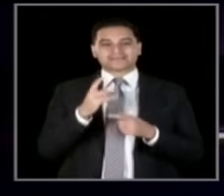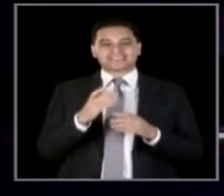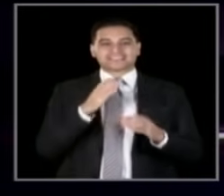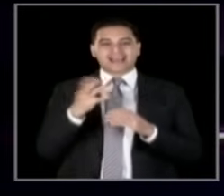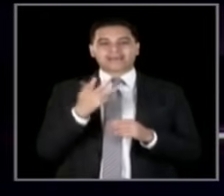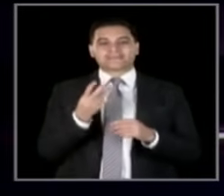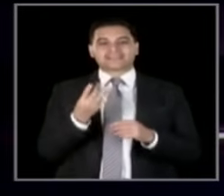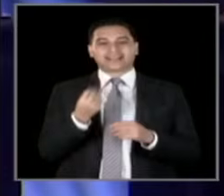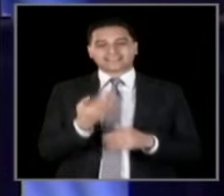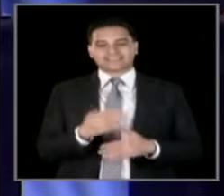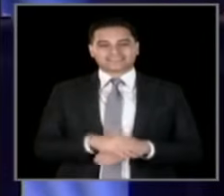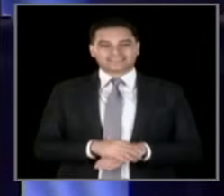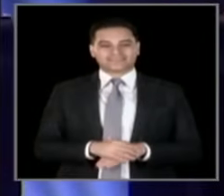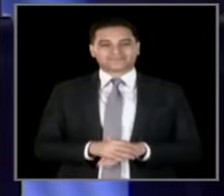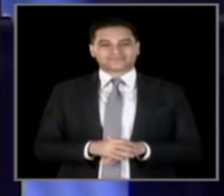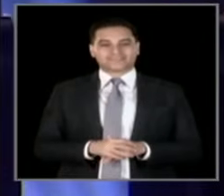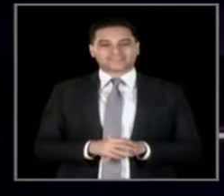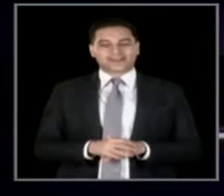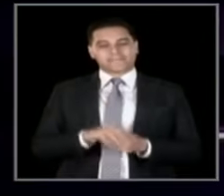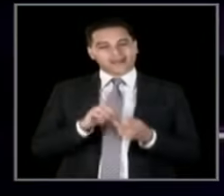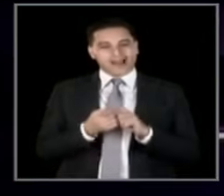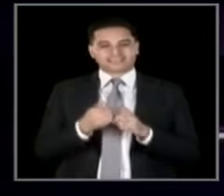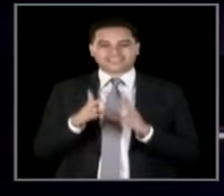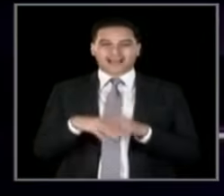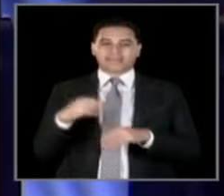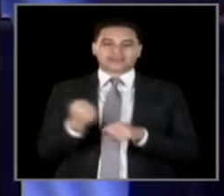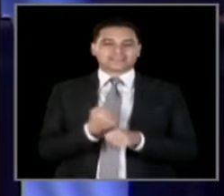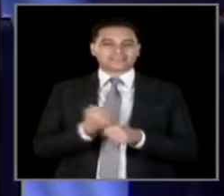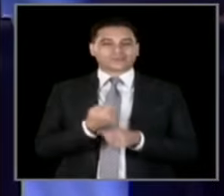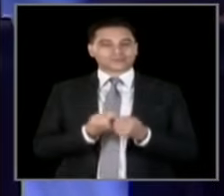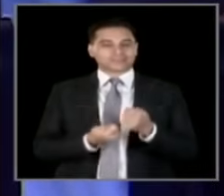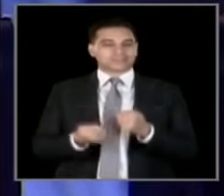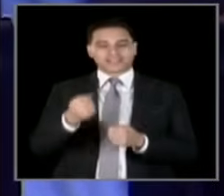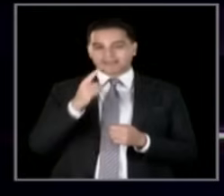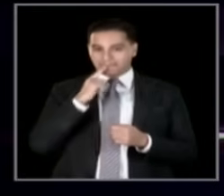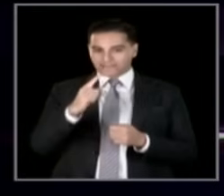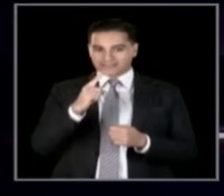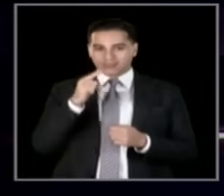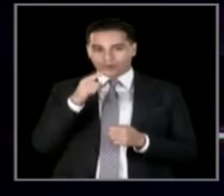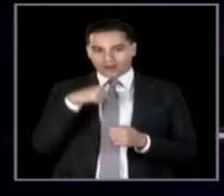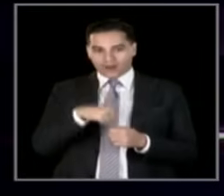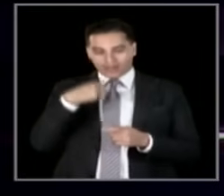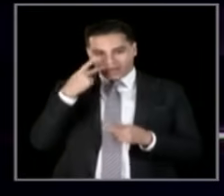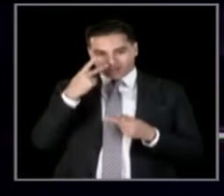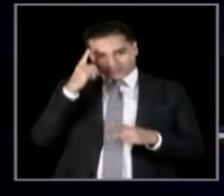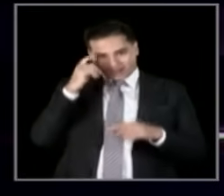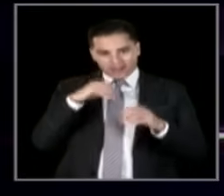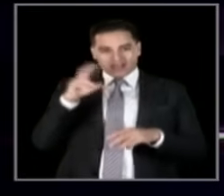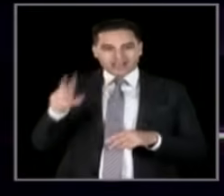جايب 30 نقطه من 50. بالعكس هو عمل عليه زياده. ولكن هو النهارده انا شايفه متوتر